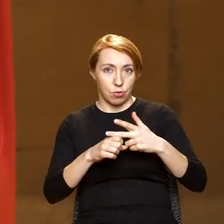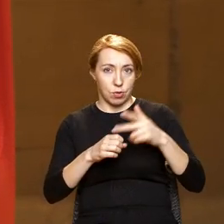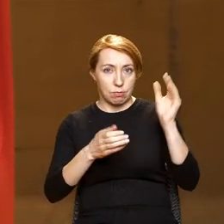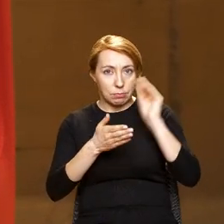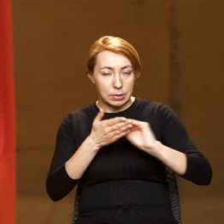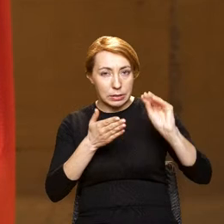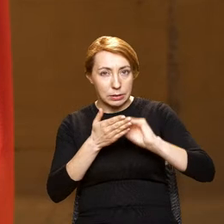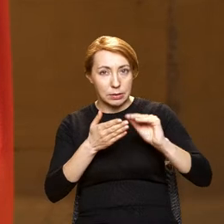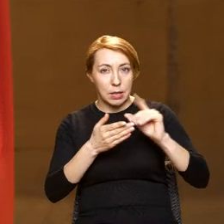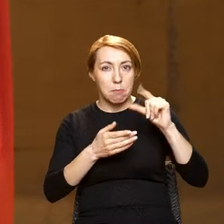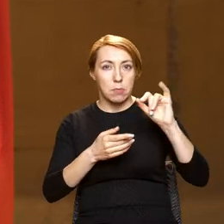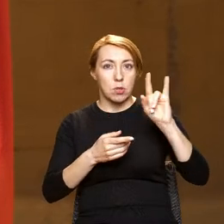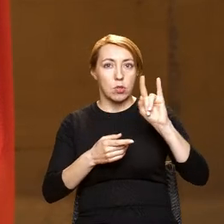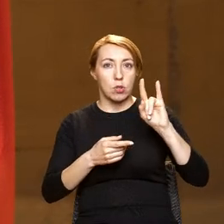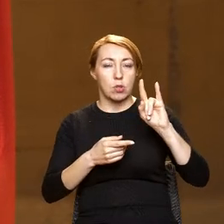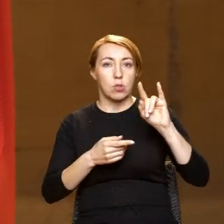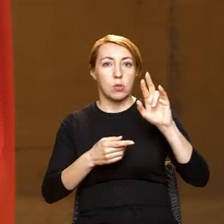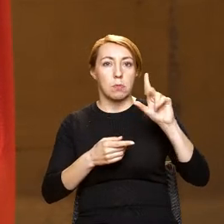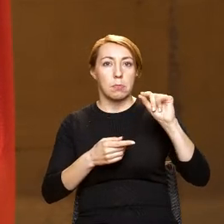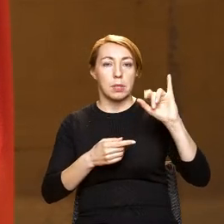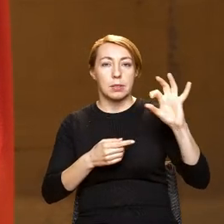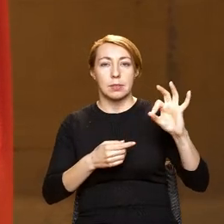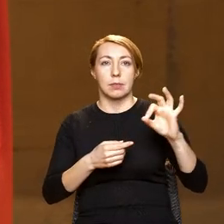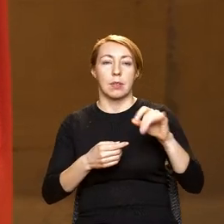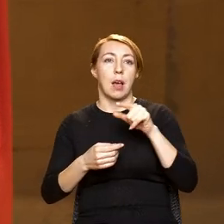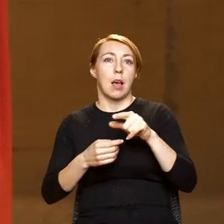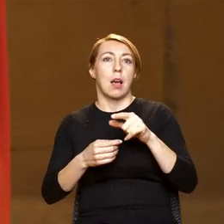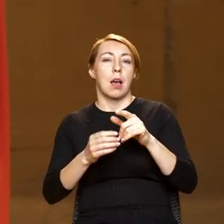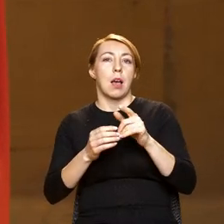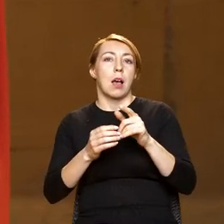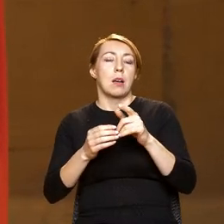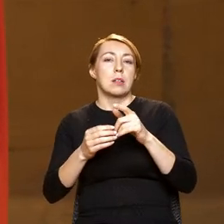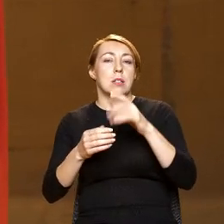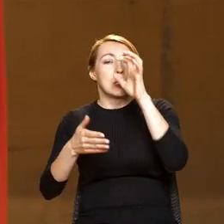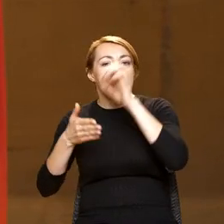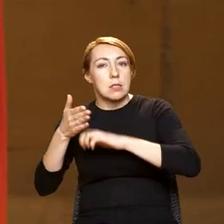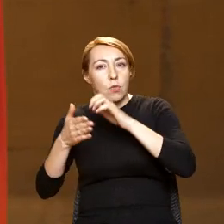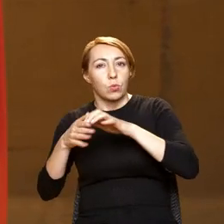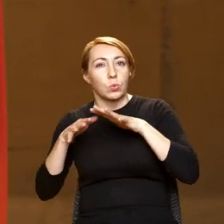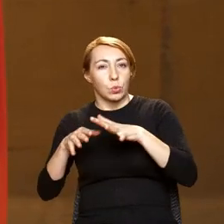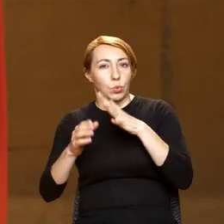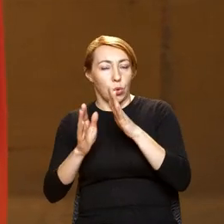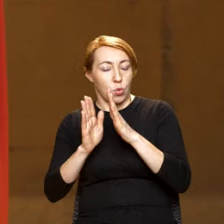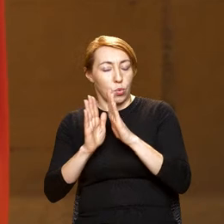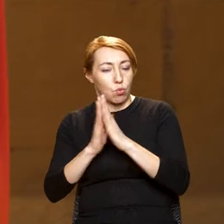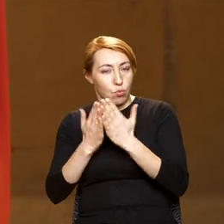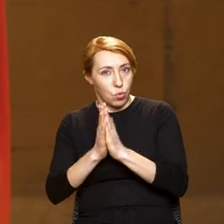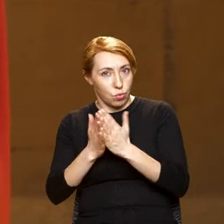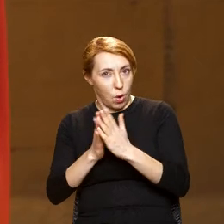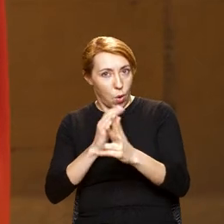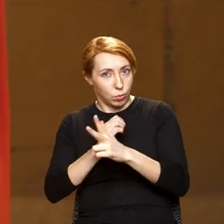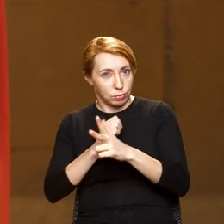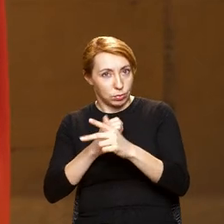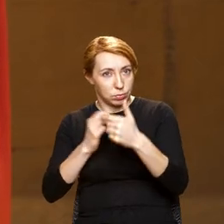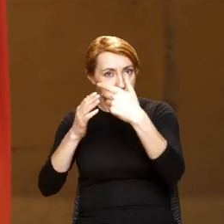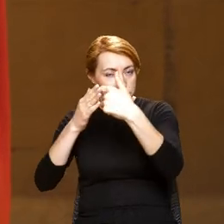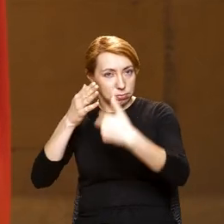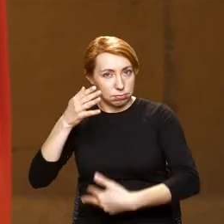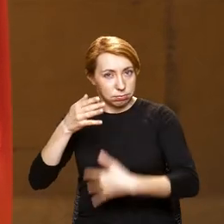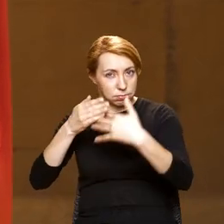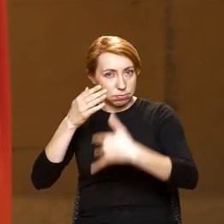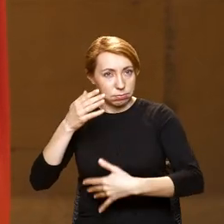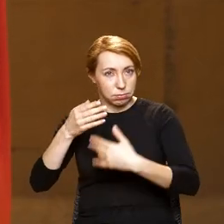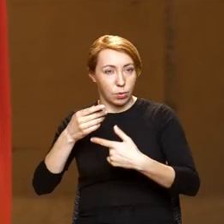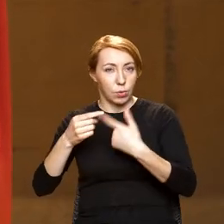Sama bibliografia liczy 80 stron. Sporo książek wydawałem, ale nie pamiętam publikacji o tak